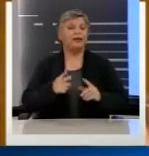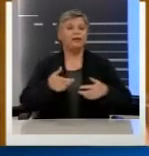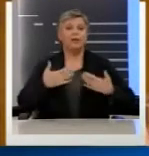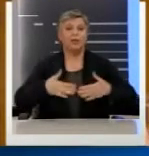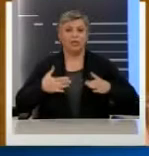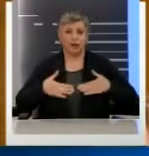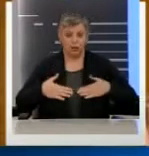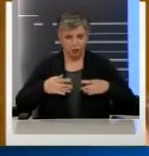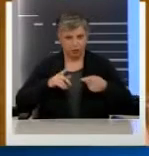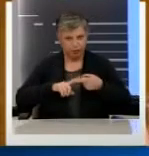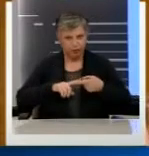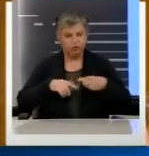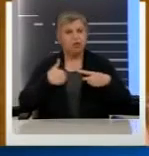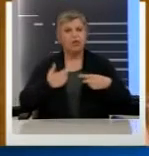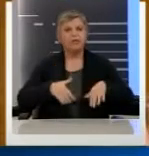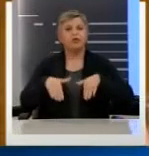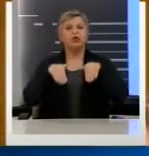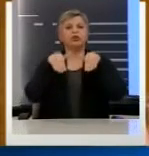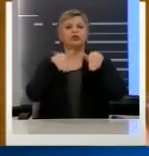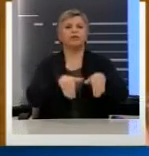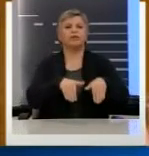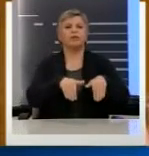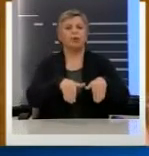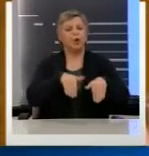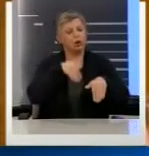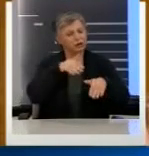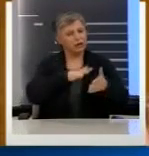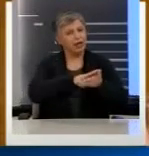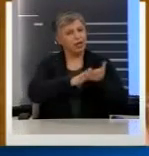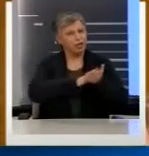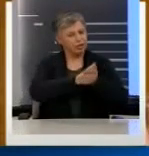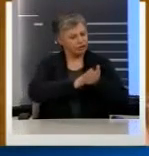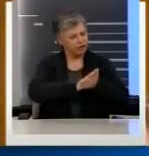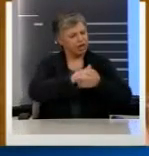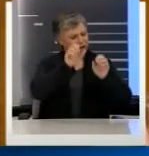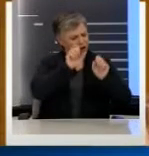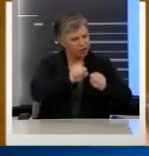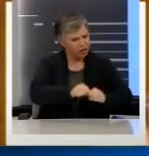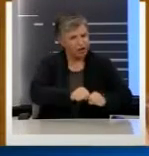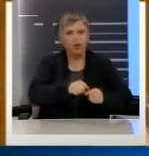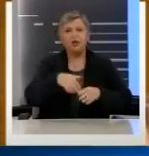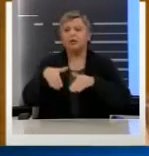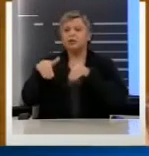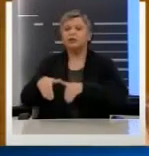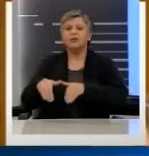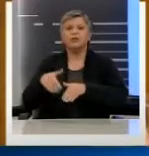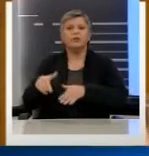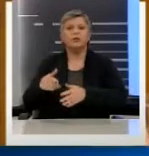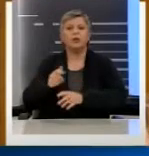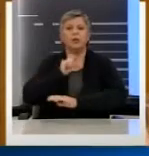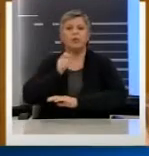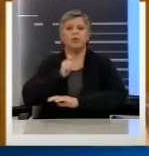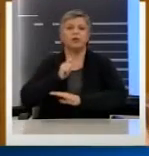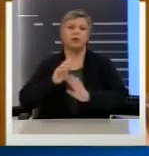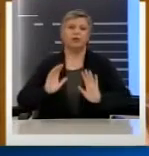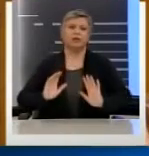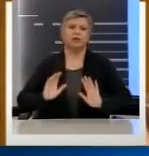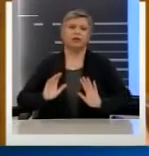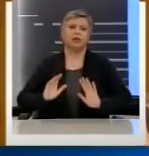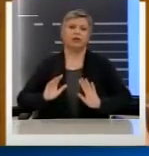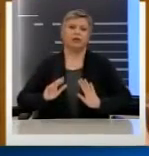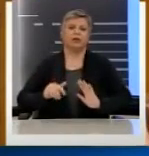τις απόψεις της Εκκλησίας, το σεβασμό προς το πολίτευμα. Και υπάρχουν